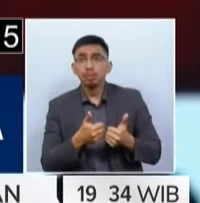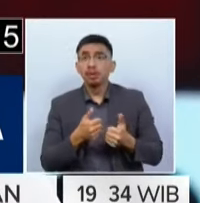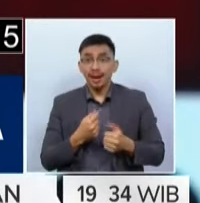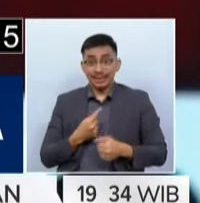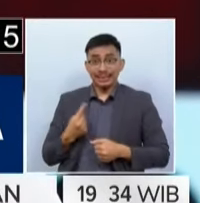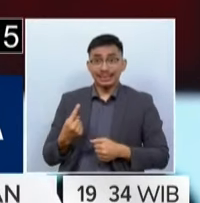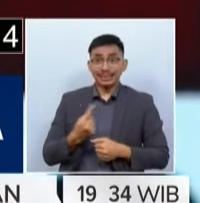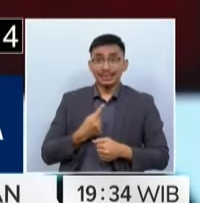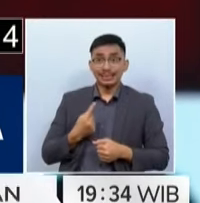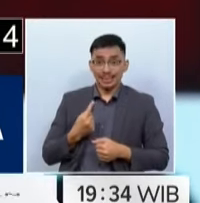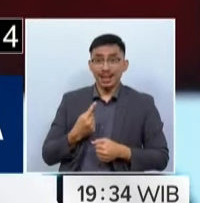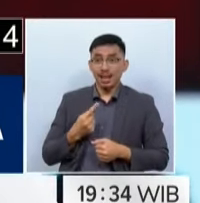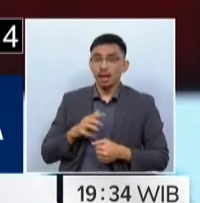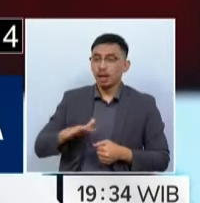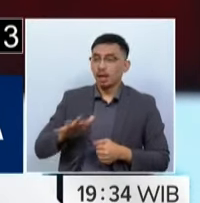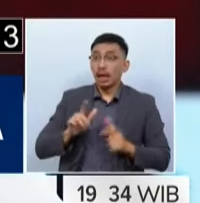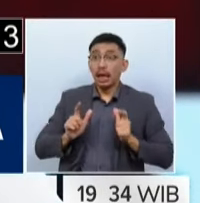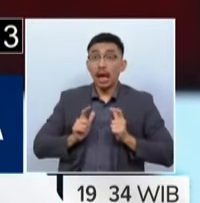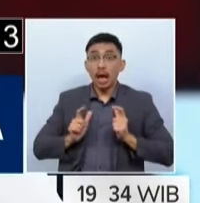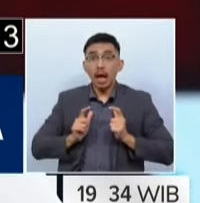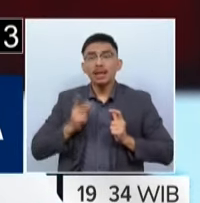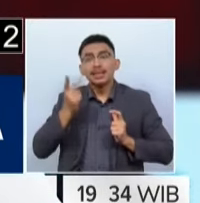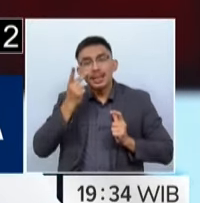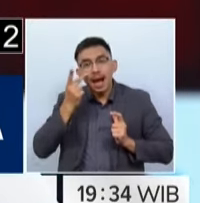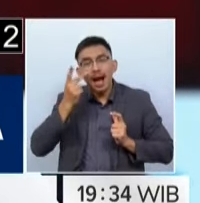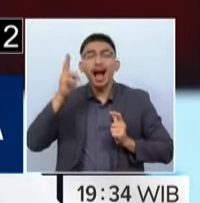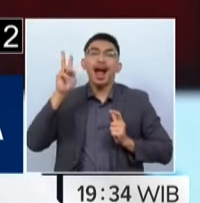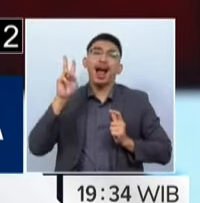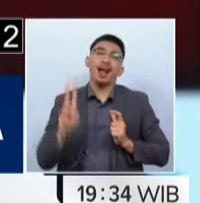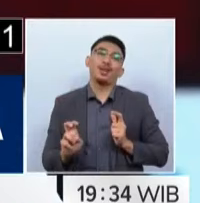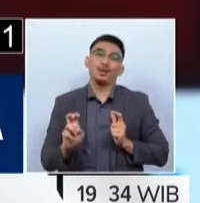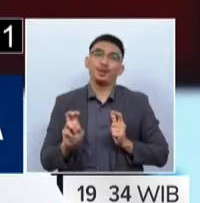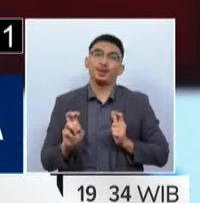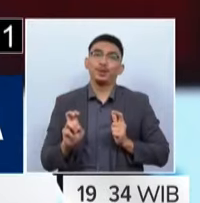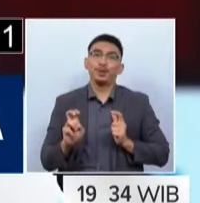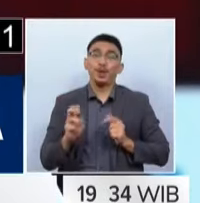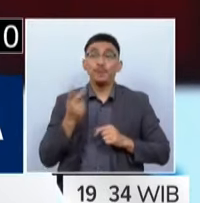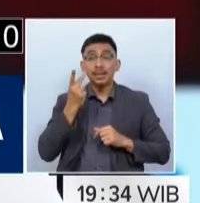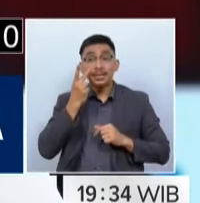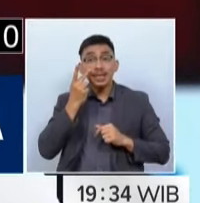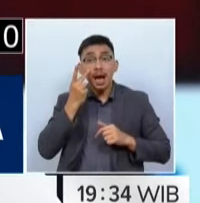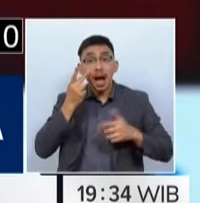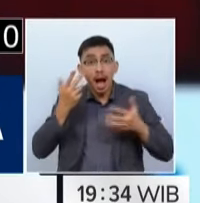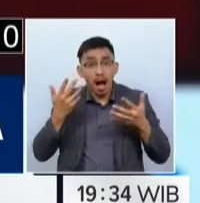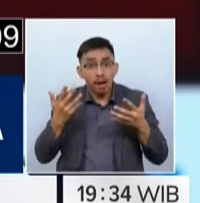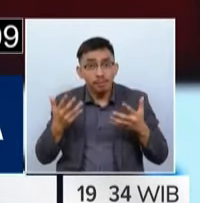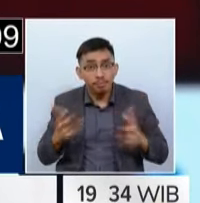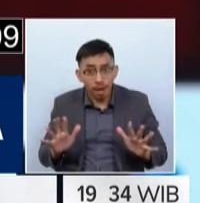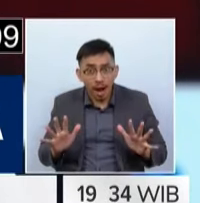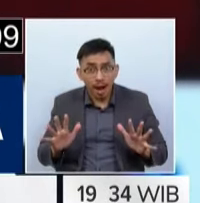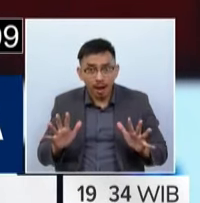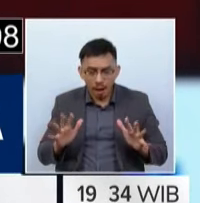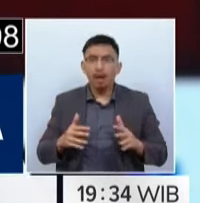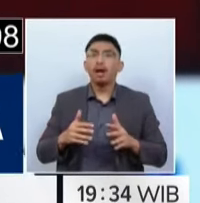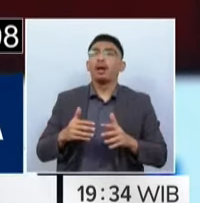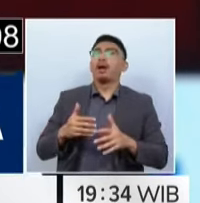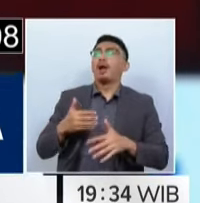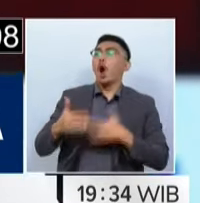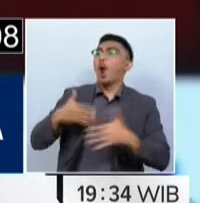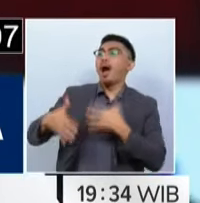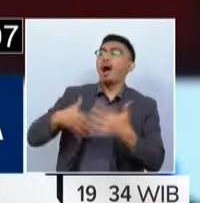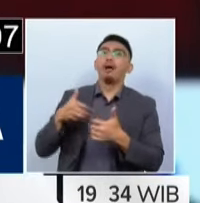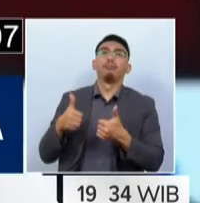kekayaan kita kita harus menjaga dan habis itu kita harus mengelola kekayaan kita saudaraudara